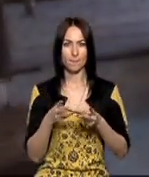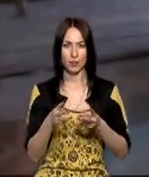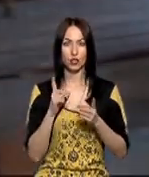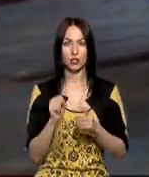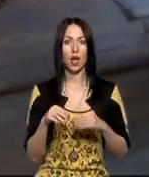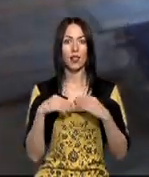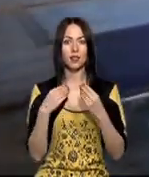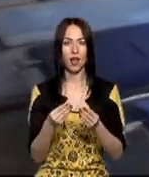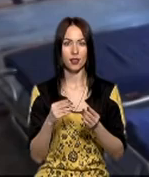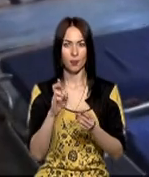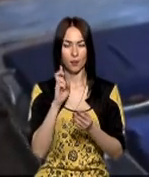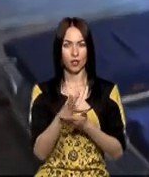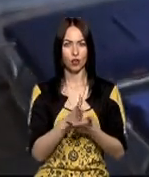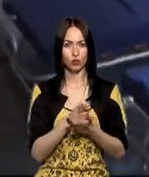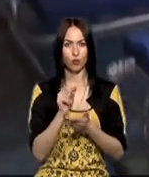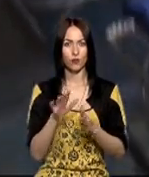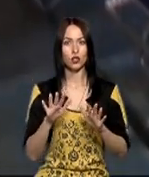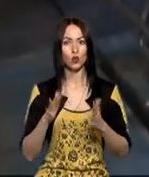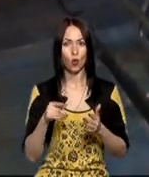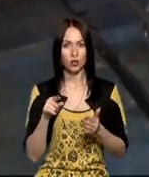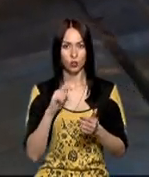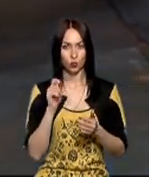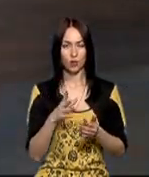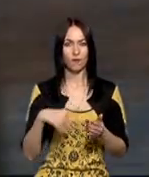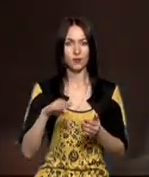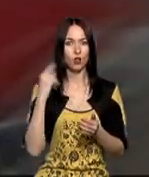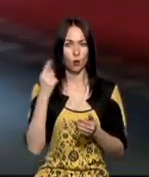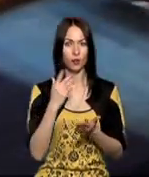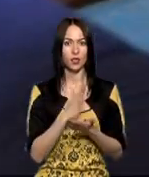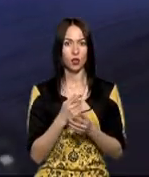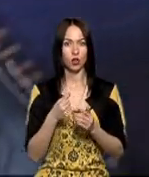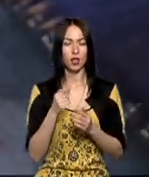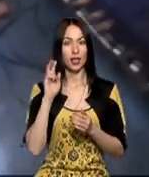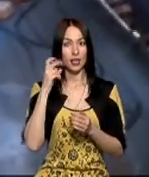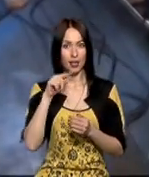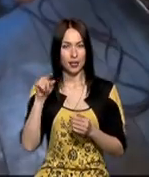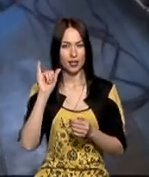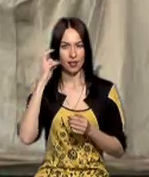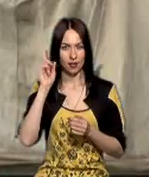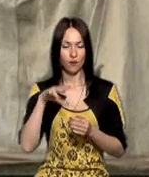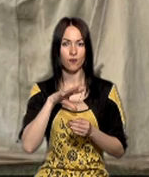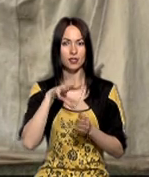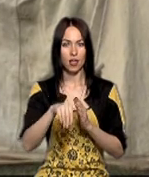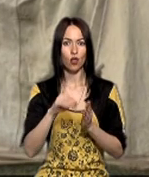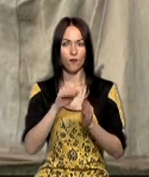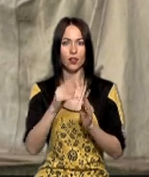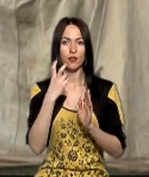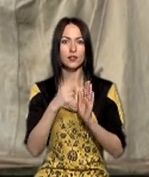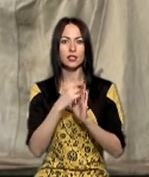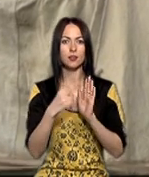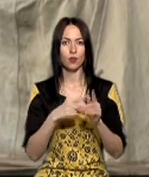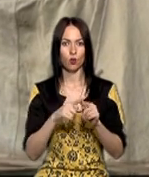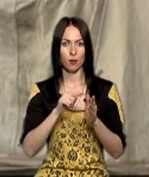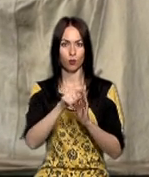даними Держслужби надзвичайних ситуацій України, в усіх областях країни та Києва встановили 217 таких пунктів. У них лікарі